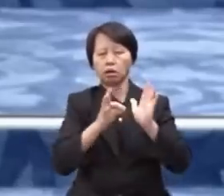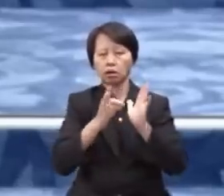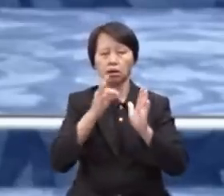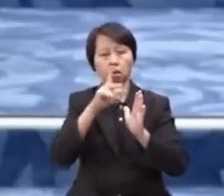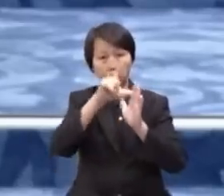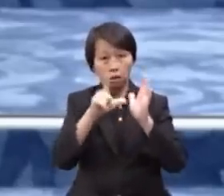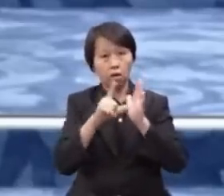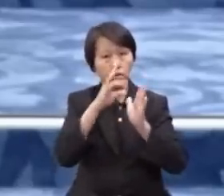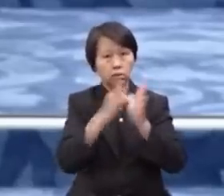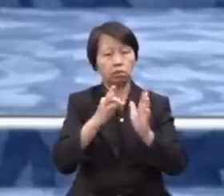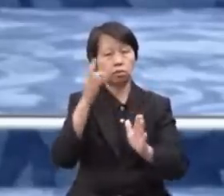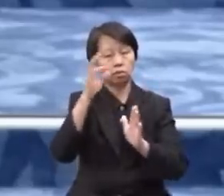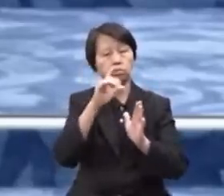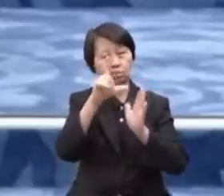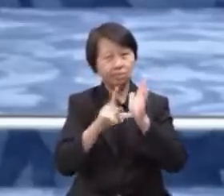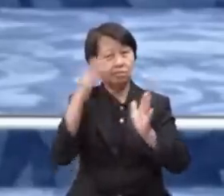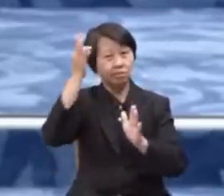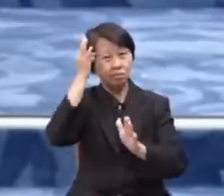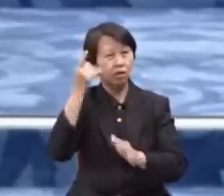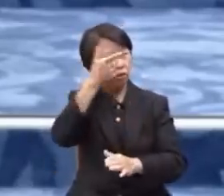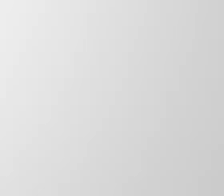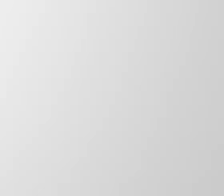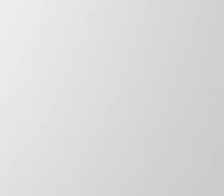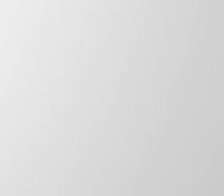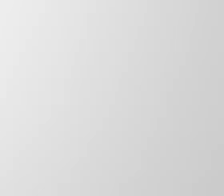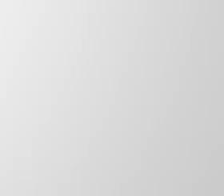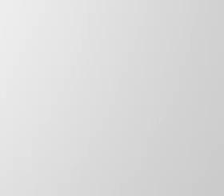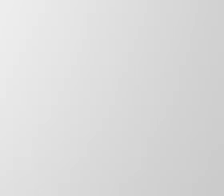yang diperkenankan oleh raja-raja Melayu